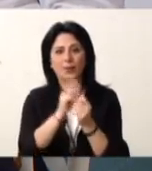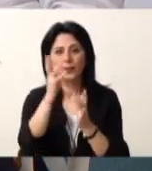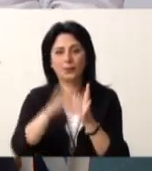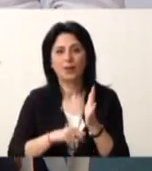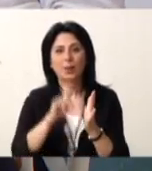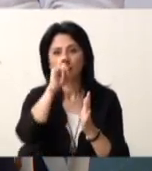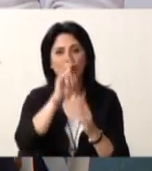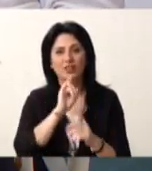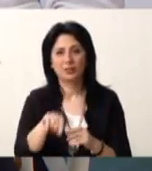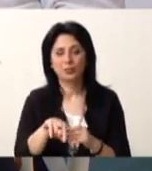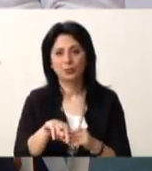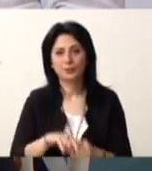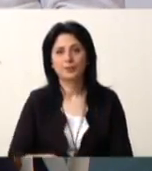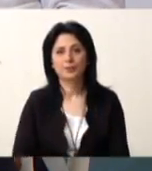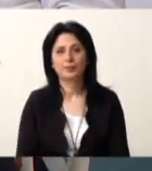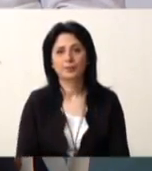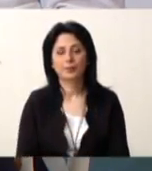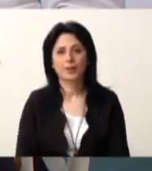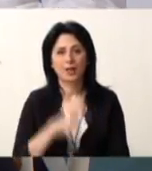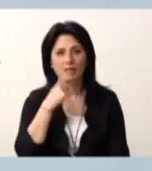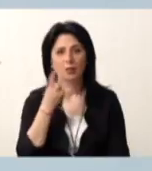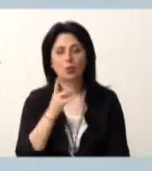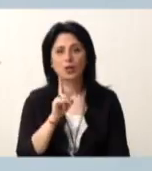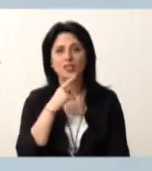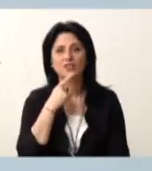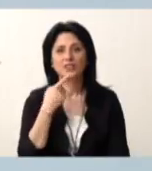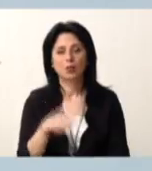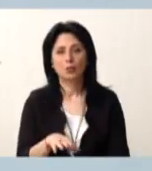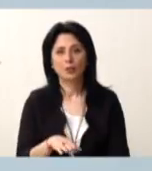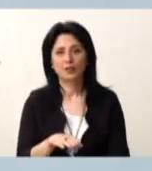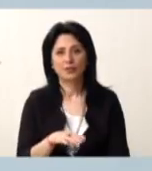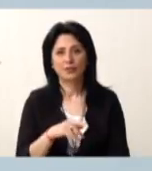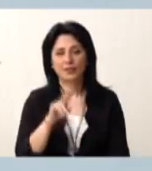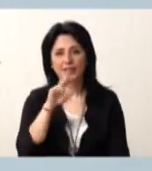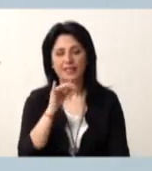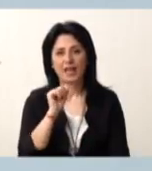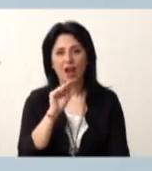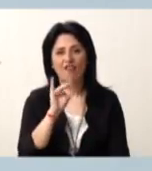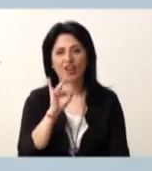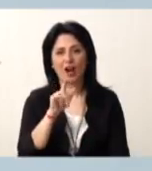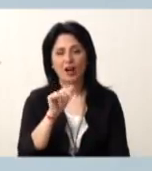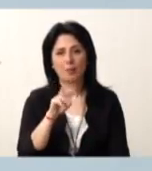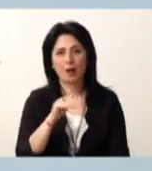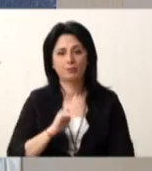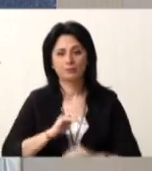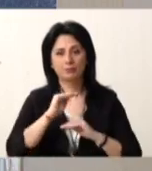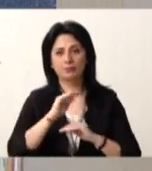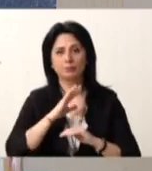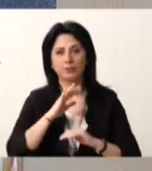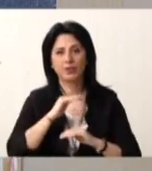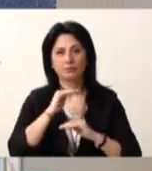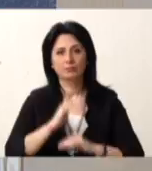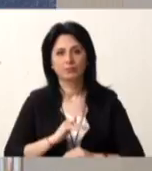მჟავიანობა. და რა თქმა უნდა, რაზეც ვისაუბრეთ, დიაფრაგმის მაღლა დგომას აქვს ძალიან დიდი